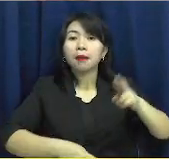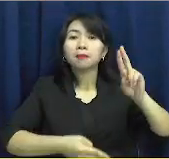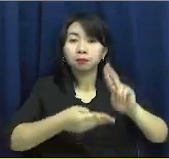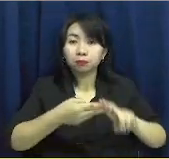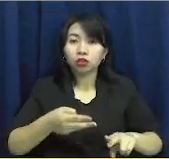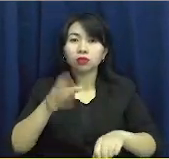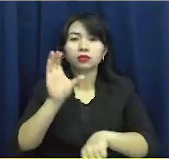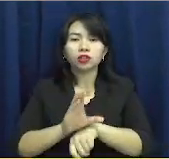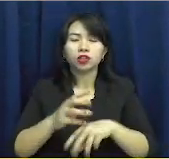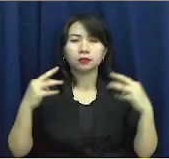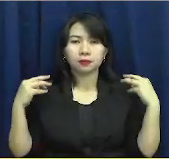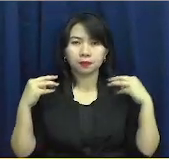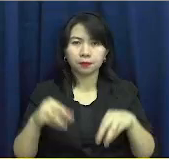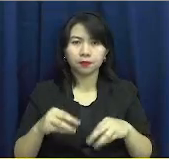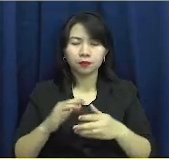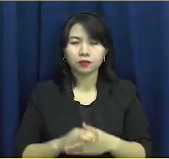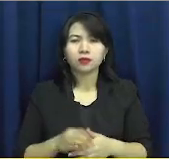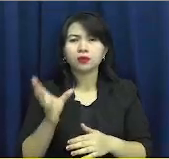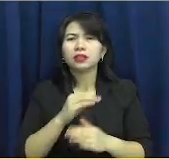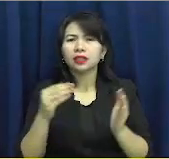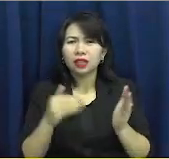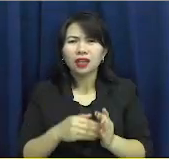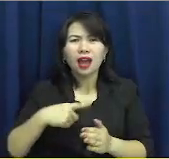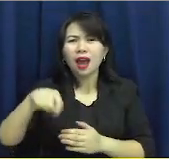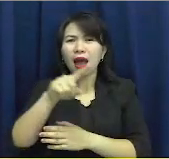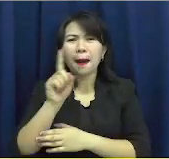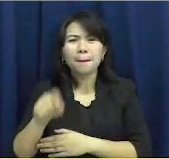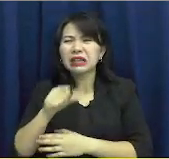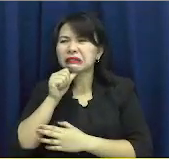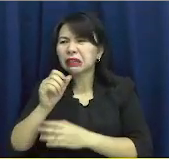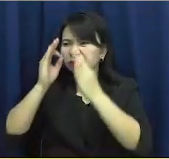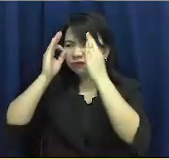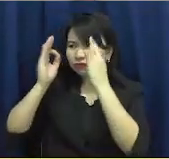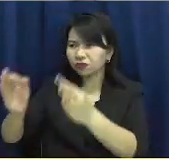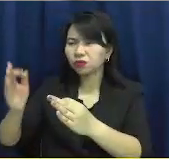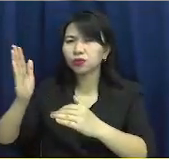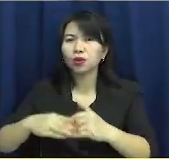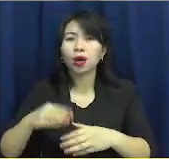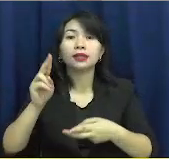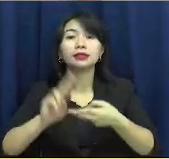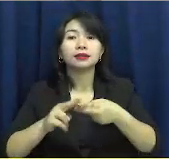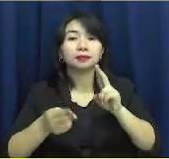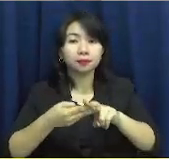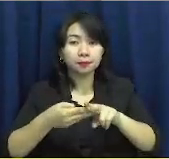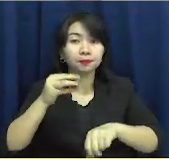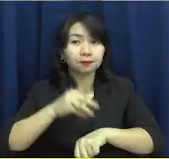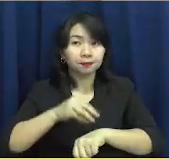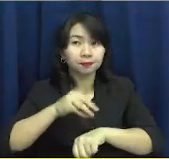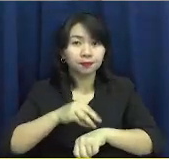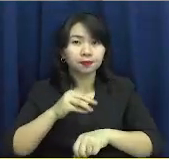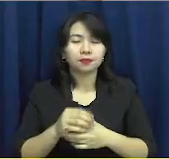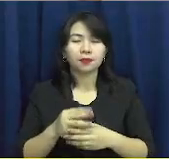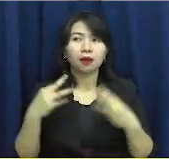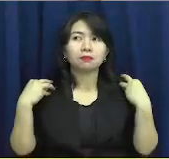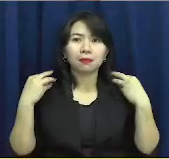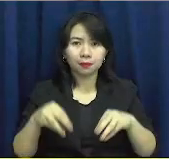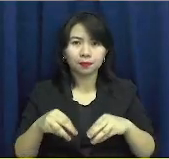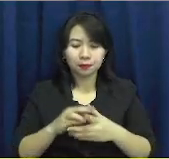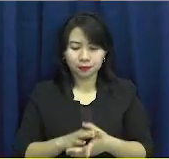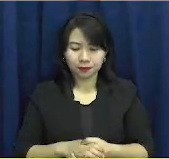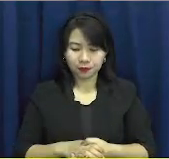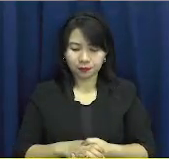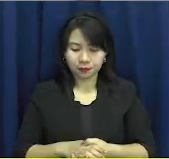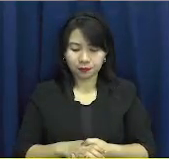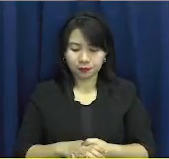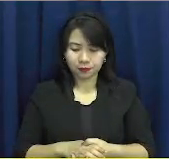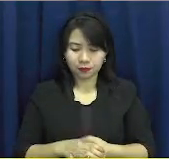sa inyo noong nakaraan, di ba, hindi dapat tayo magtuon sa numbers. Kaya nga sinabi ko kanina kay Sir Jao na nakikita ko po ito as an